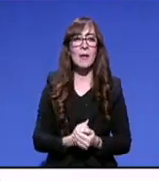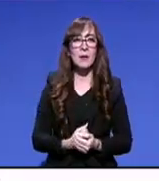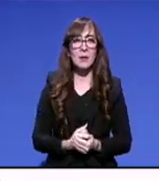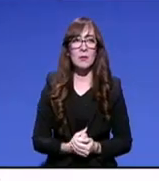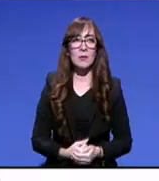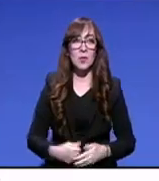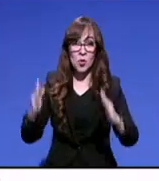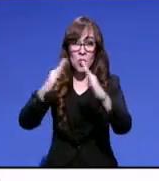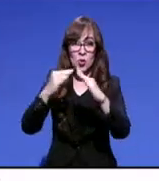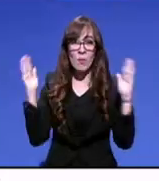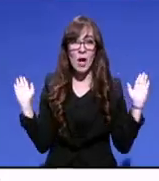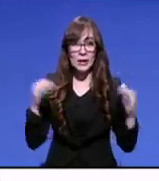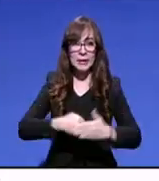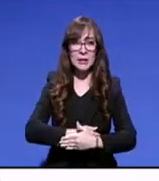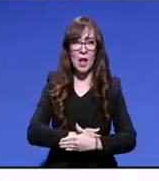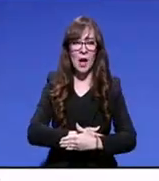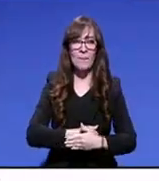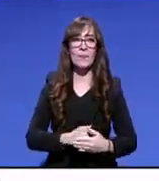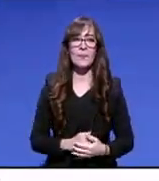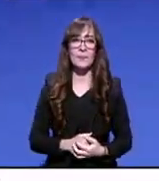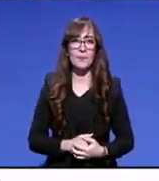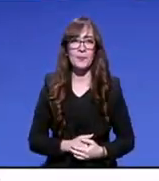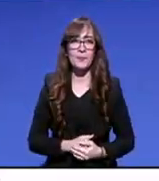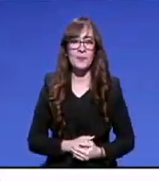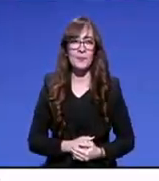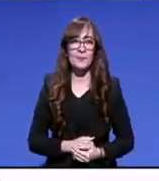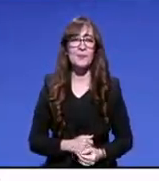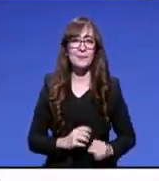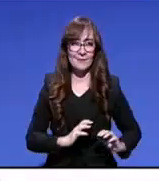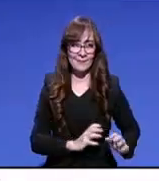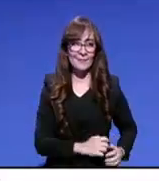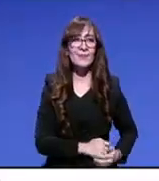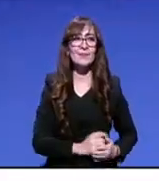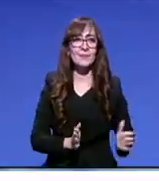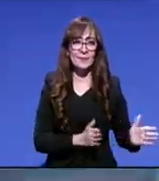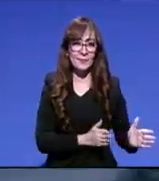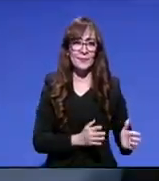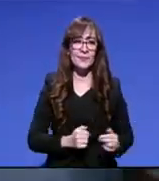juga menjabat Ketua Majelis Syariah Partai Persatuan Pembangunan. Tim Liputan Transmedia.